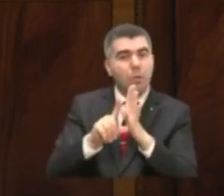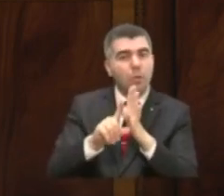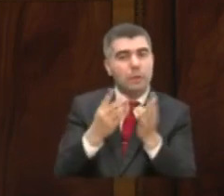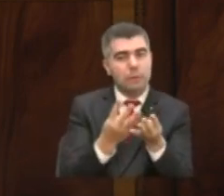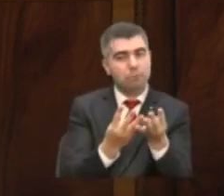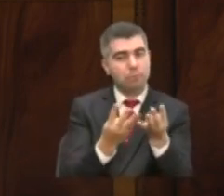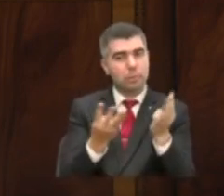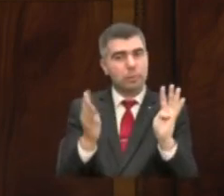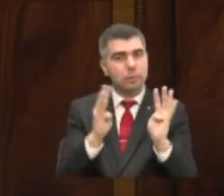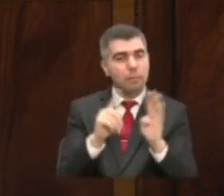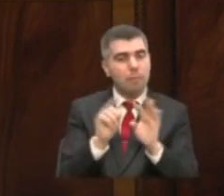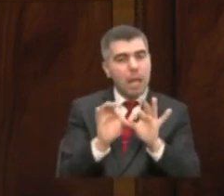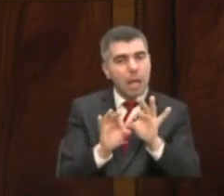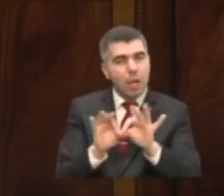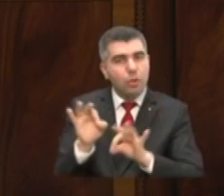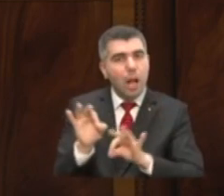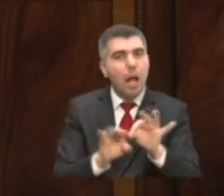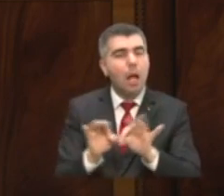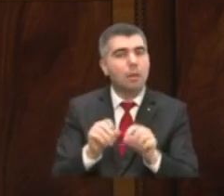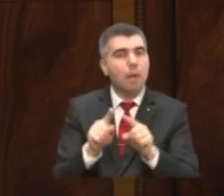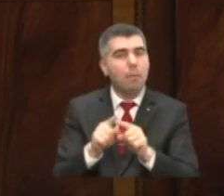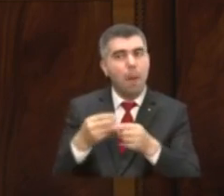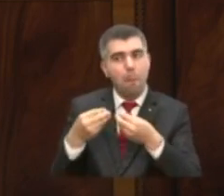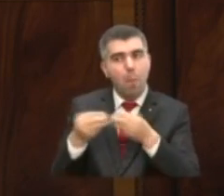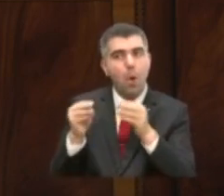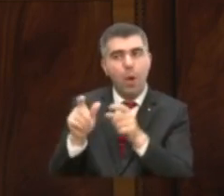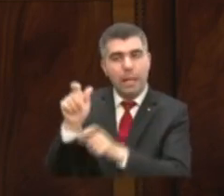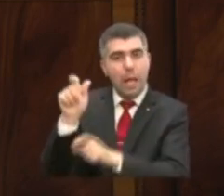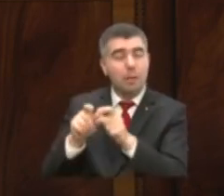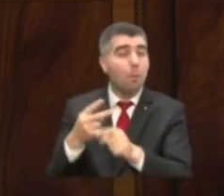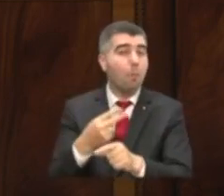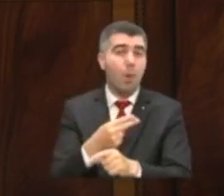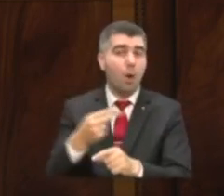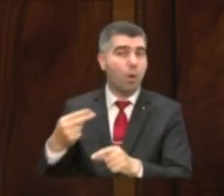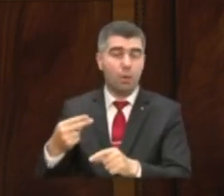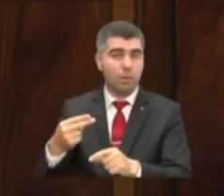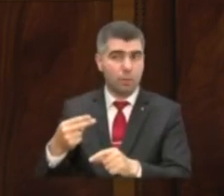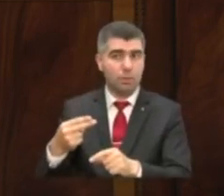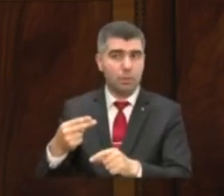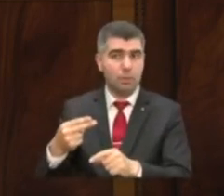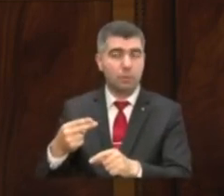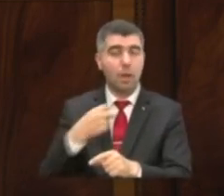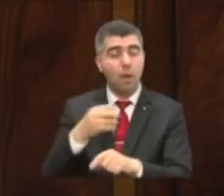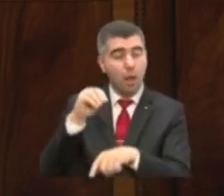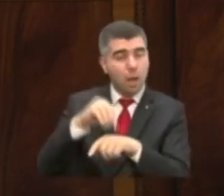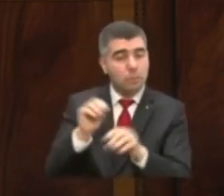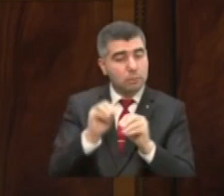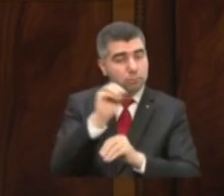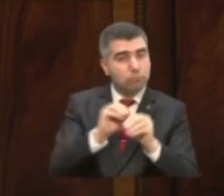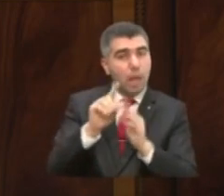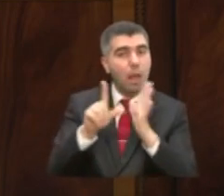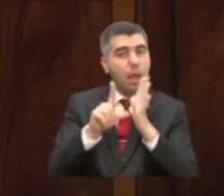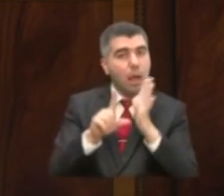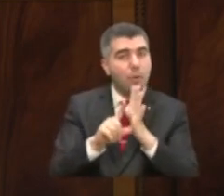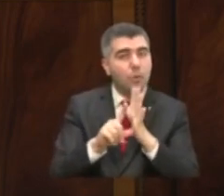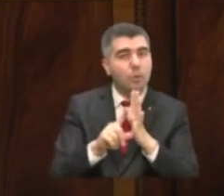لتنسيق إجراءات مكافحة الاتجار بالبشر والوقاية منه، وأيضا كان هو إعداد مشروع قانونين بشأن